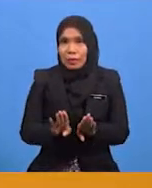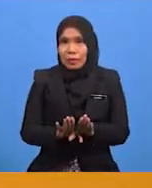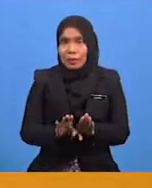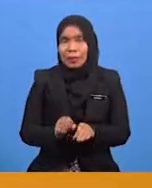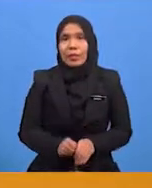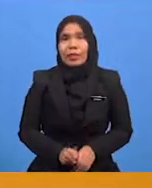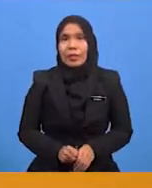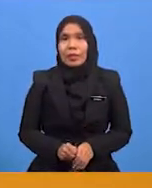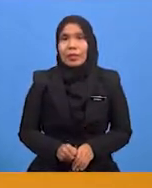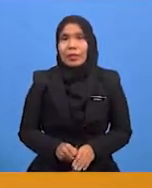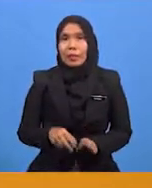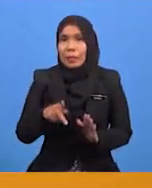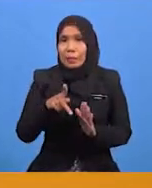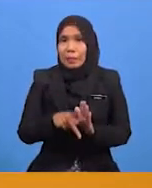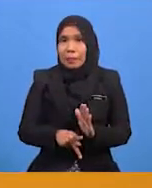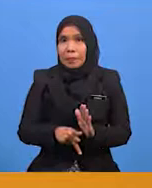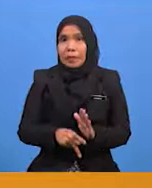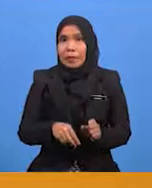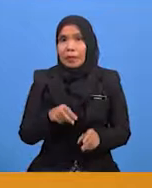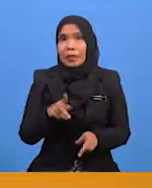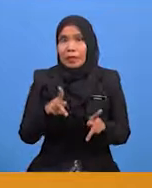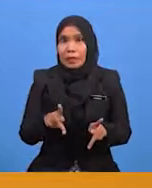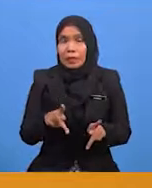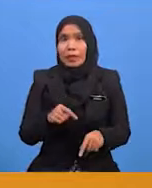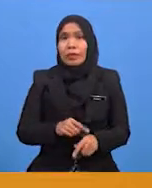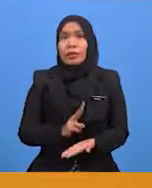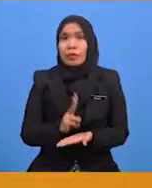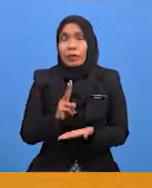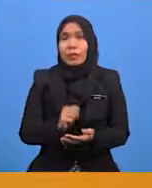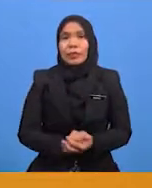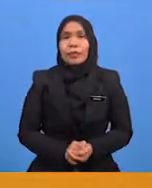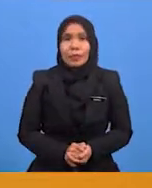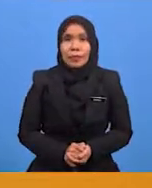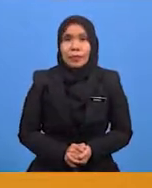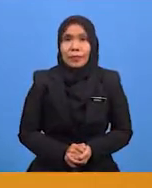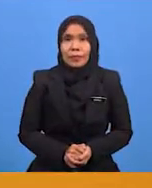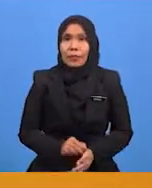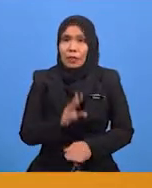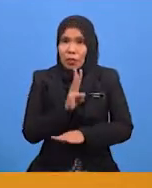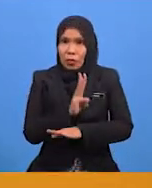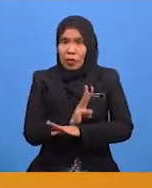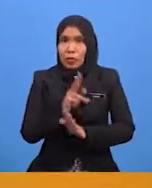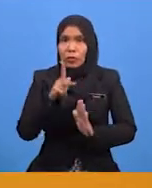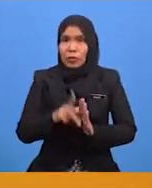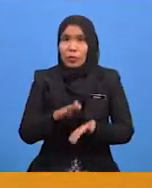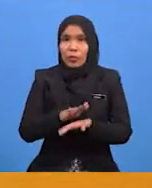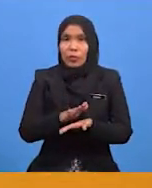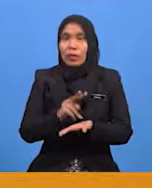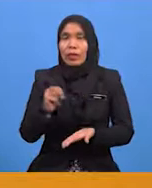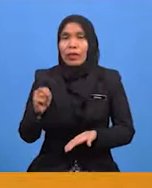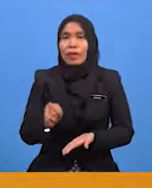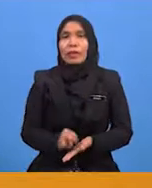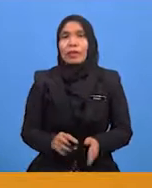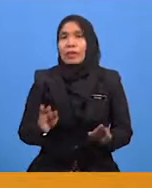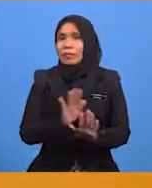di universiti. Hal ini kerana waktu persekolahan tidak sama